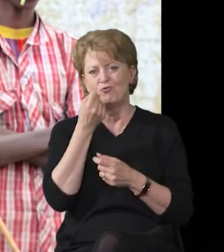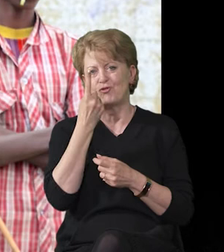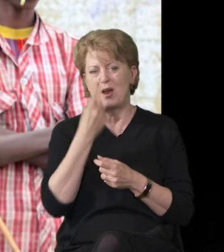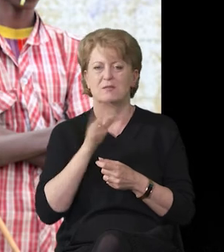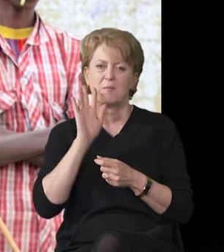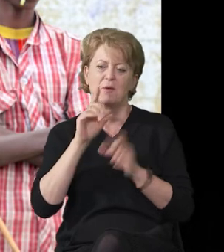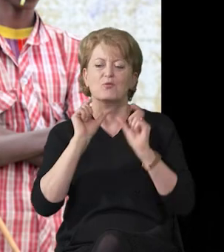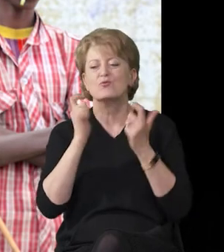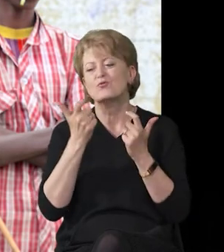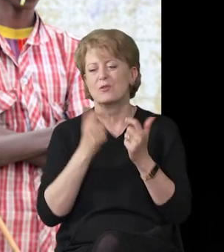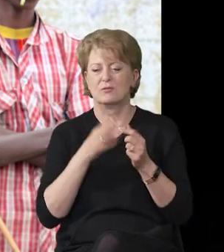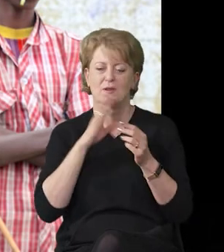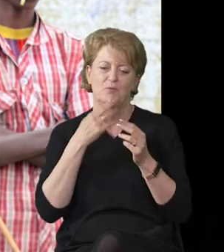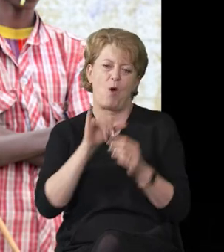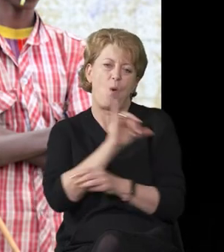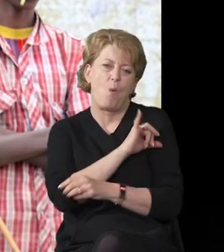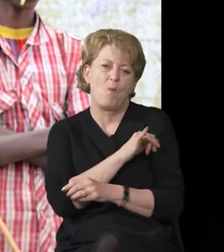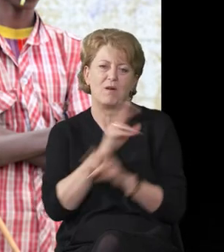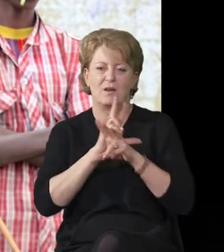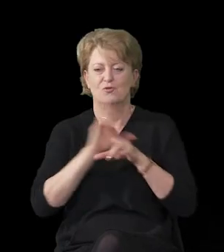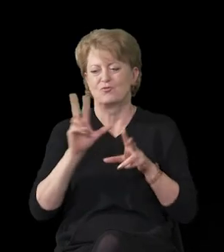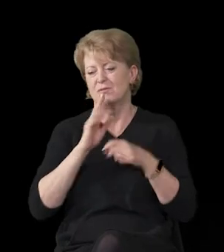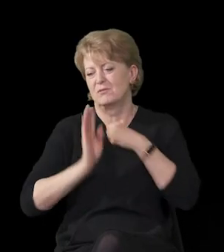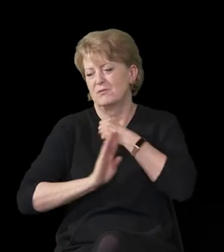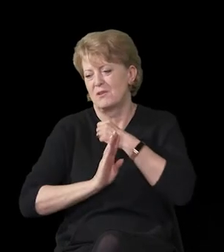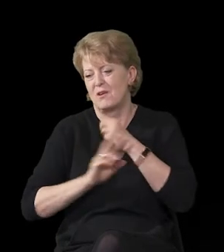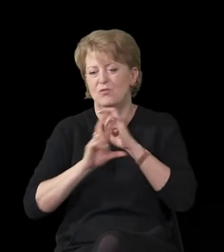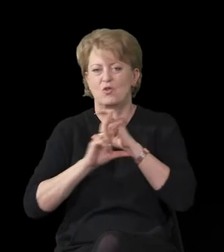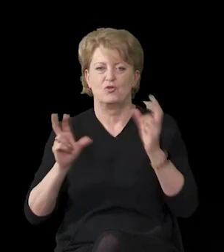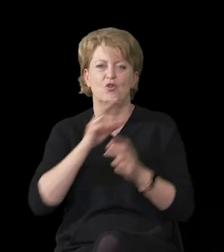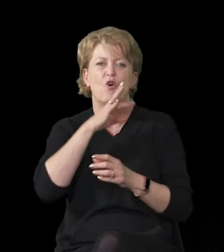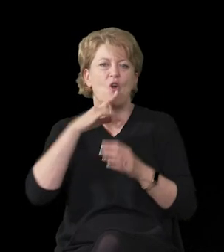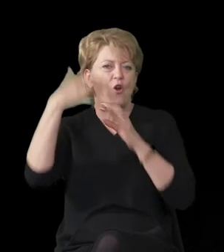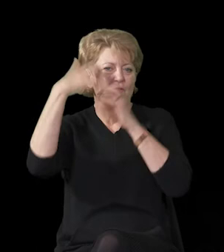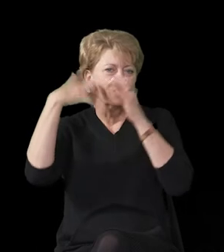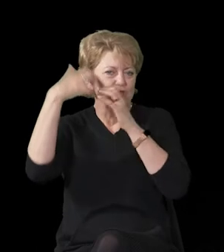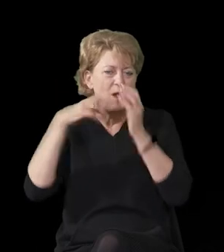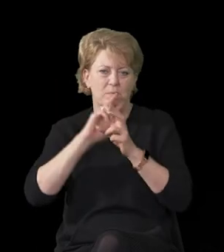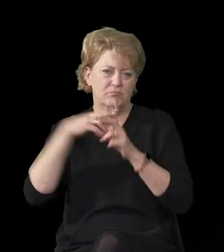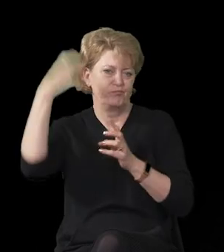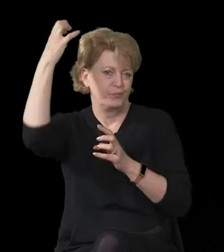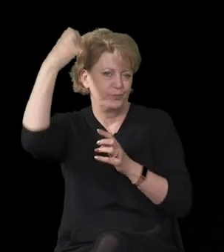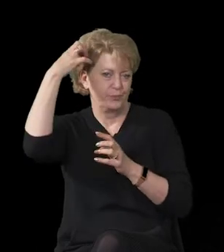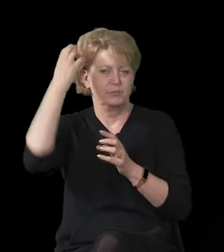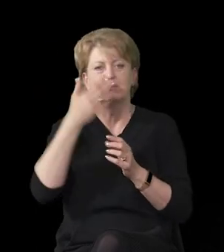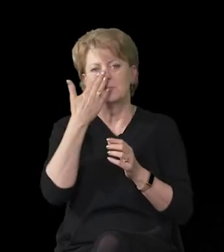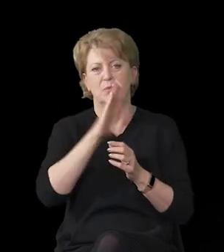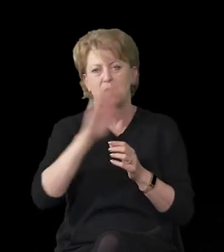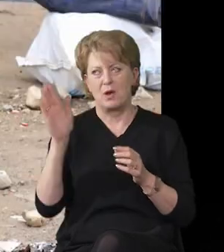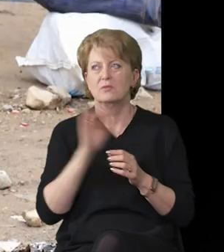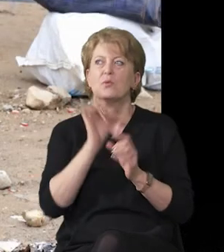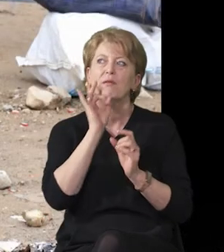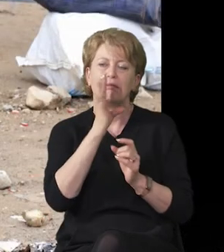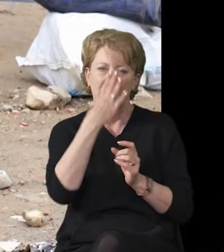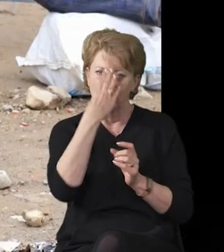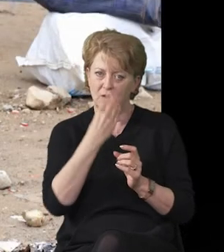w postaci patyczka, ołówka czy nawet dużego kolorowego grzebienia. Tak wyglądają kobiety. Mimo że